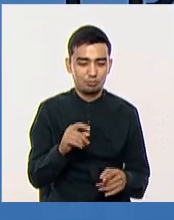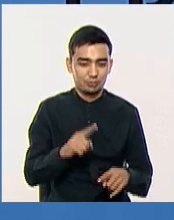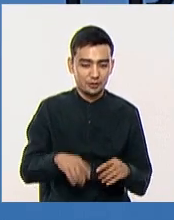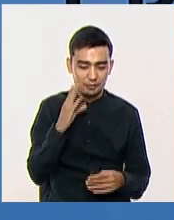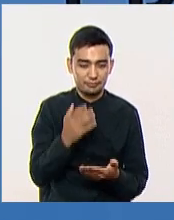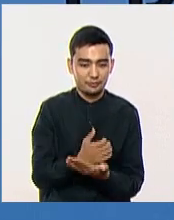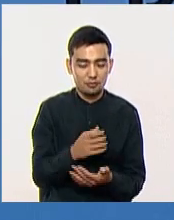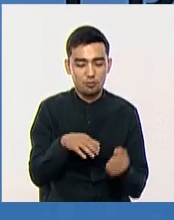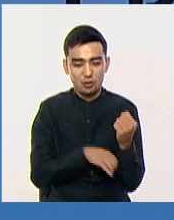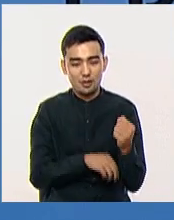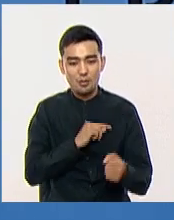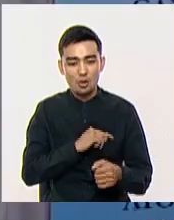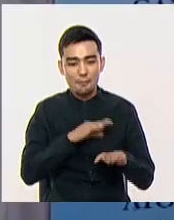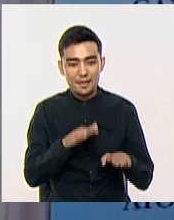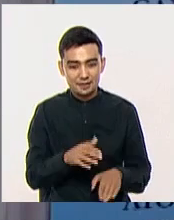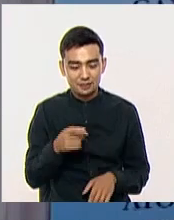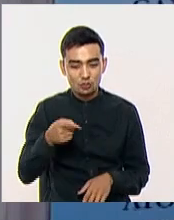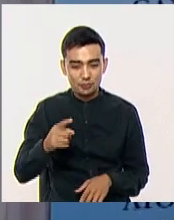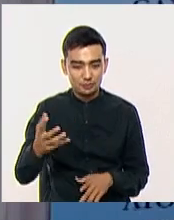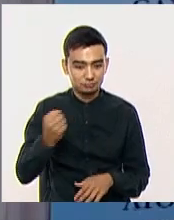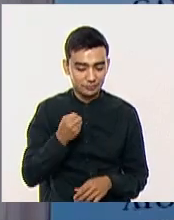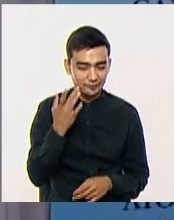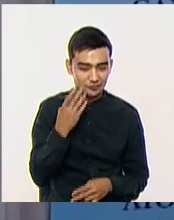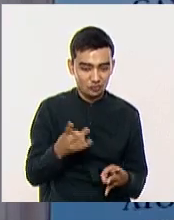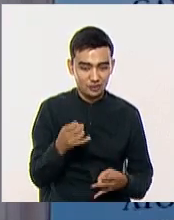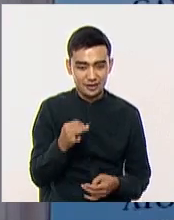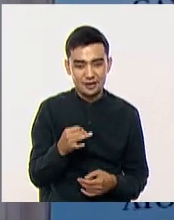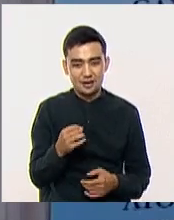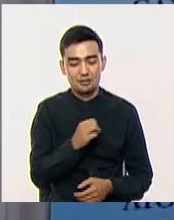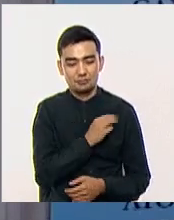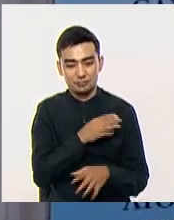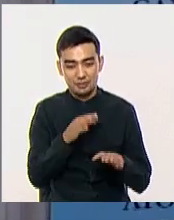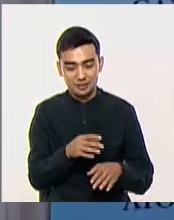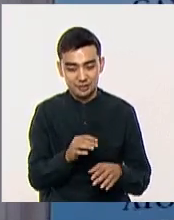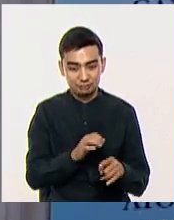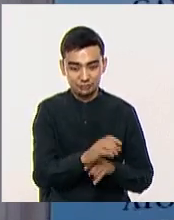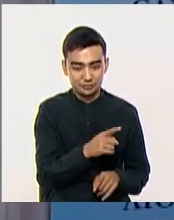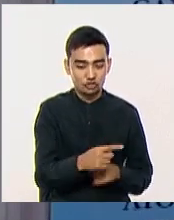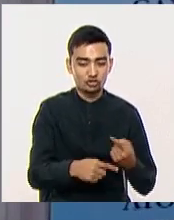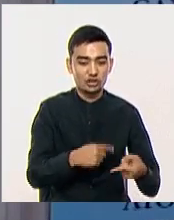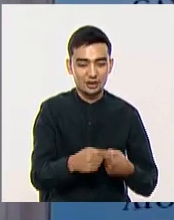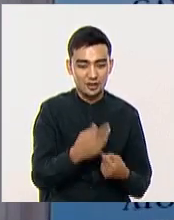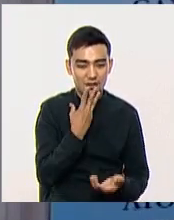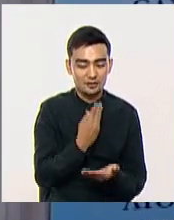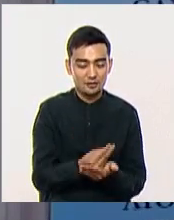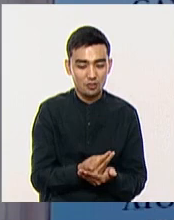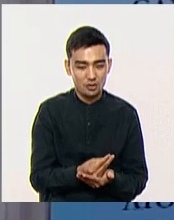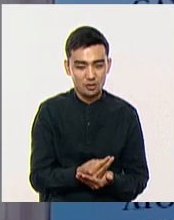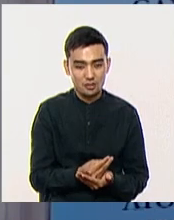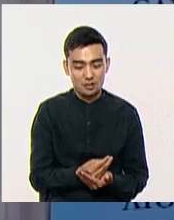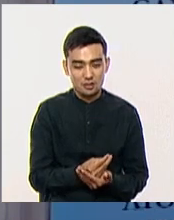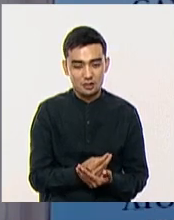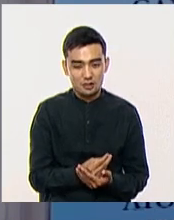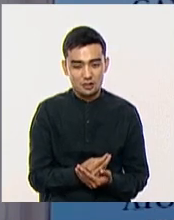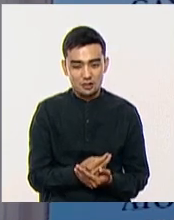знаем последнее место работы, контакты, и обращаясь в посольство, там надо все указать. И тогда они уже через свои